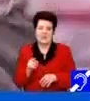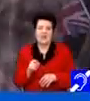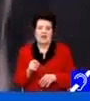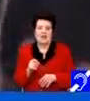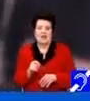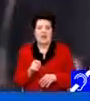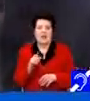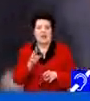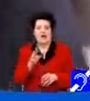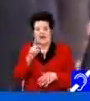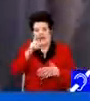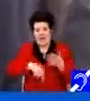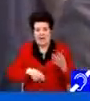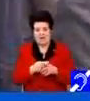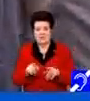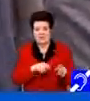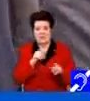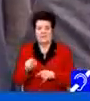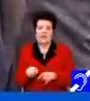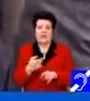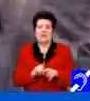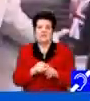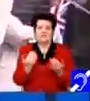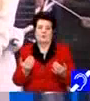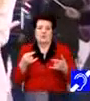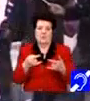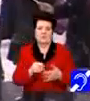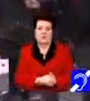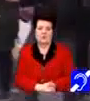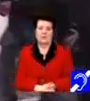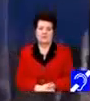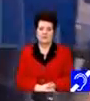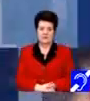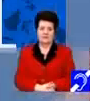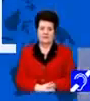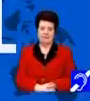ce religie a trecut viitoarea prințesă, vă spunem imediat în telejurnal.